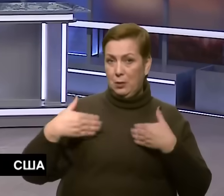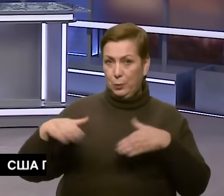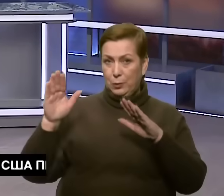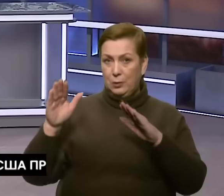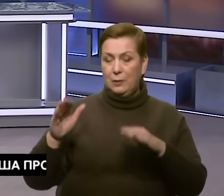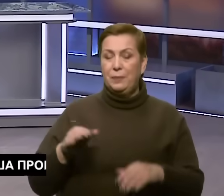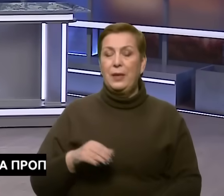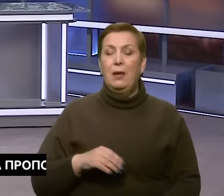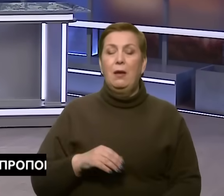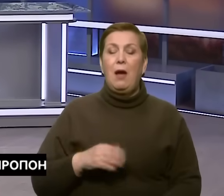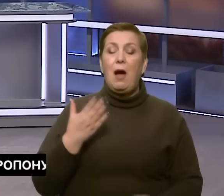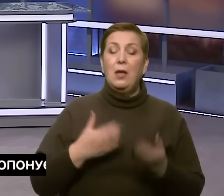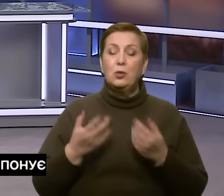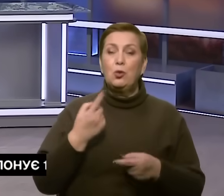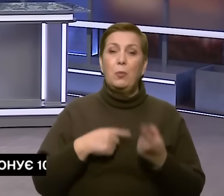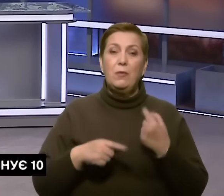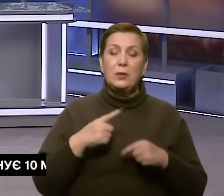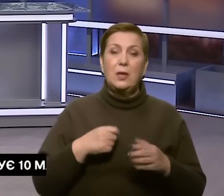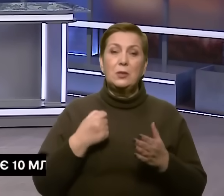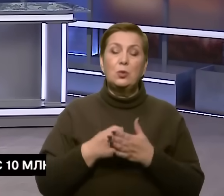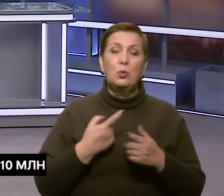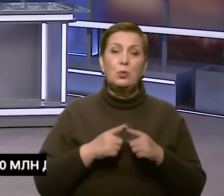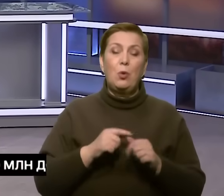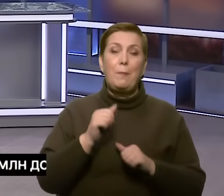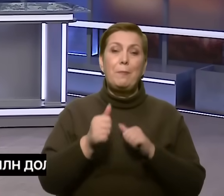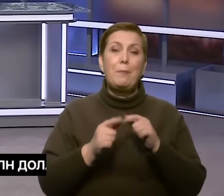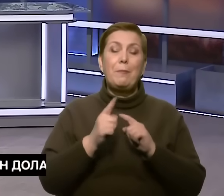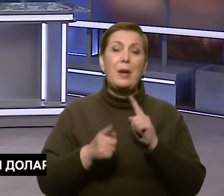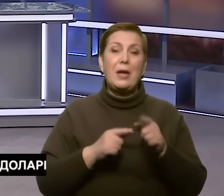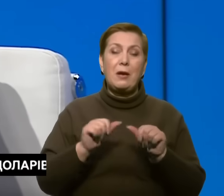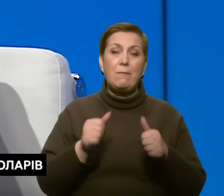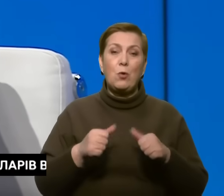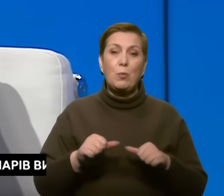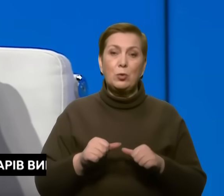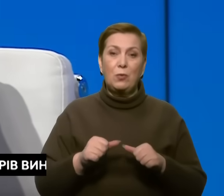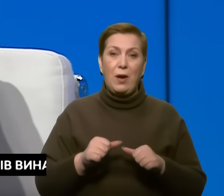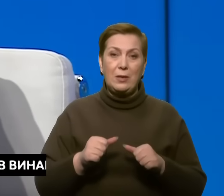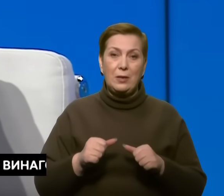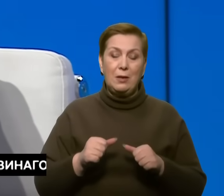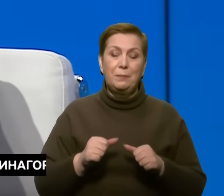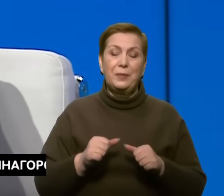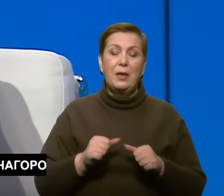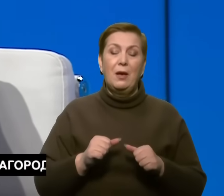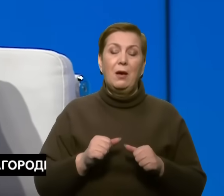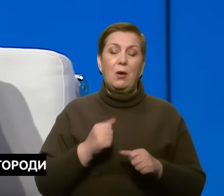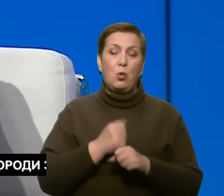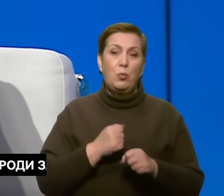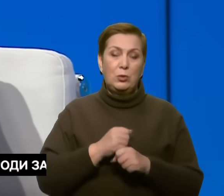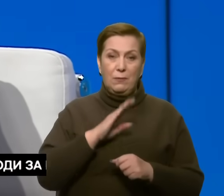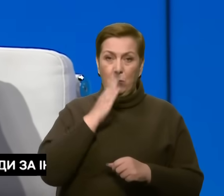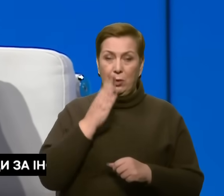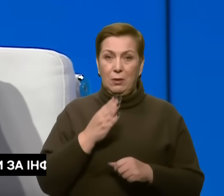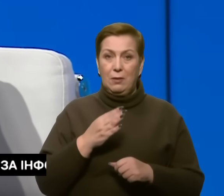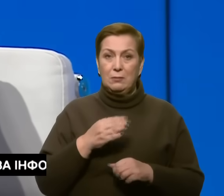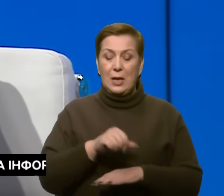а скажіть, будь ласка, якщо повертаючись так до цього переформатування роботи ворогів, про яку ви сказали, про лінію